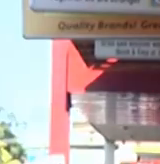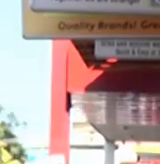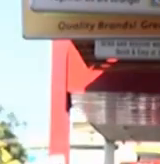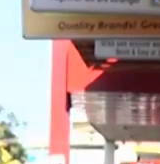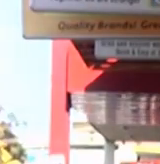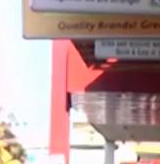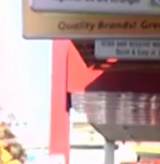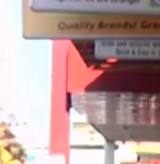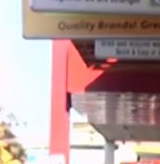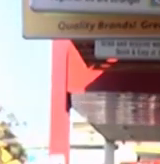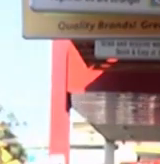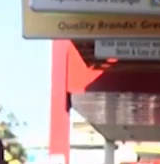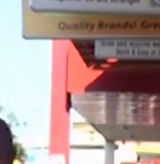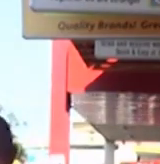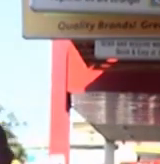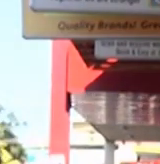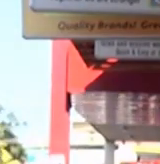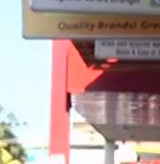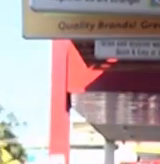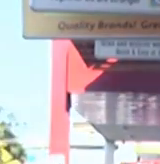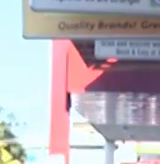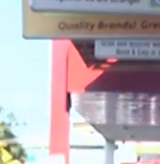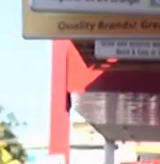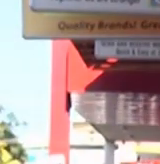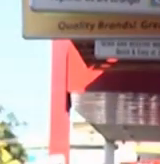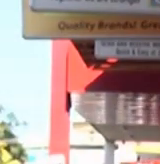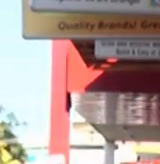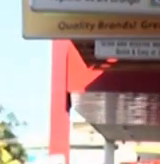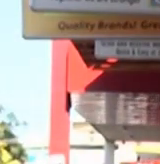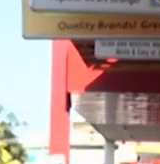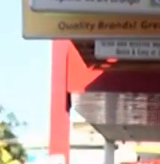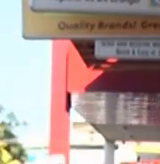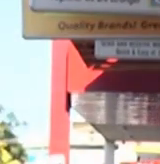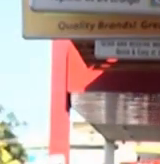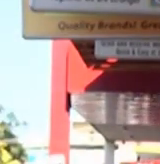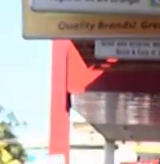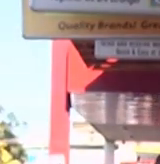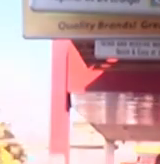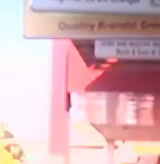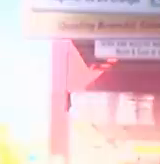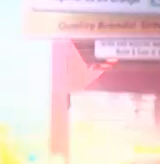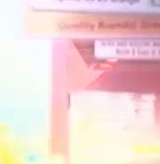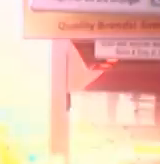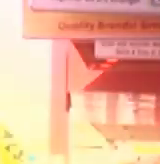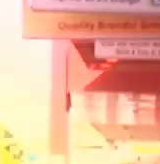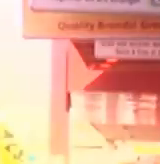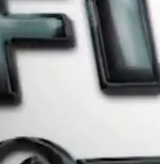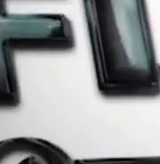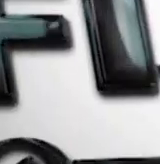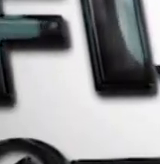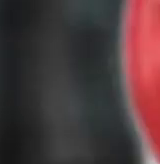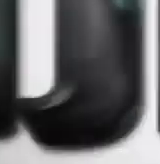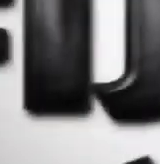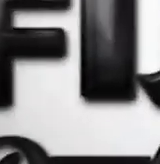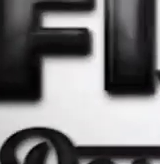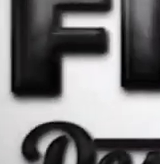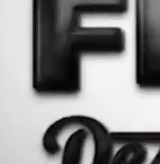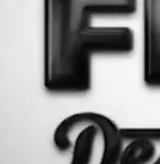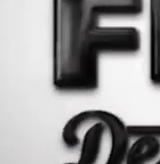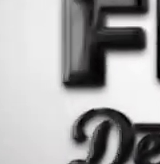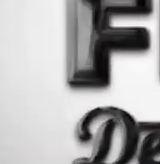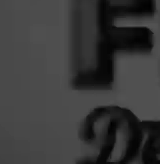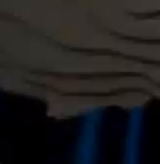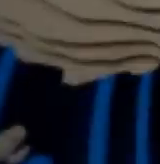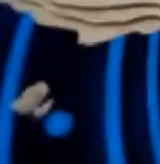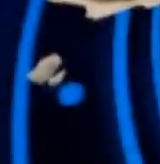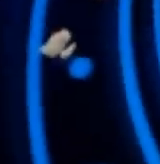Baik tu dia jadi mereka tahu रेडियो फिजी बहुत रेडियो फिजी रोज सुनता हूँ रेडियो फिजी 2 देश